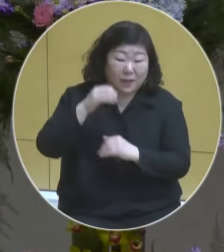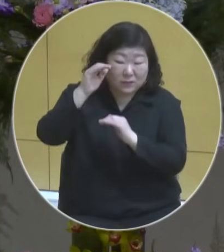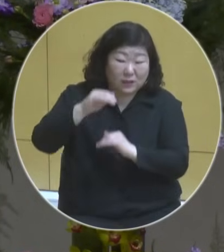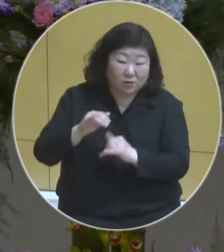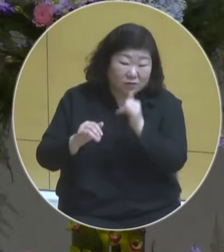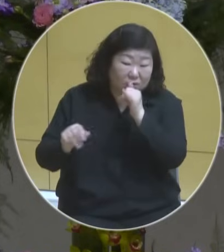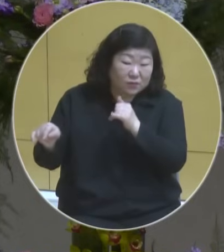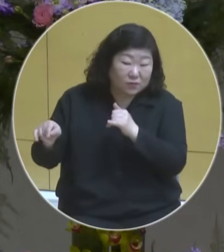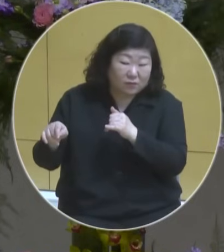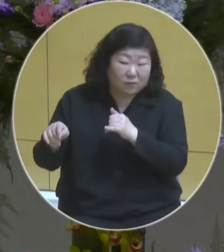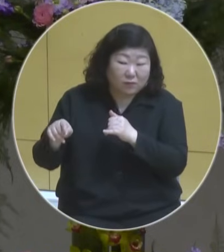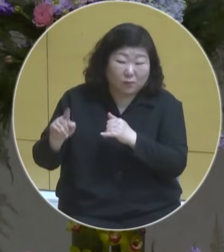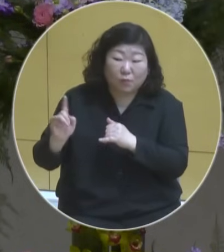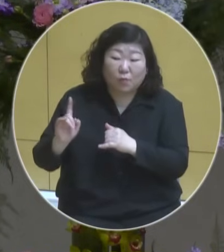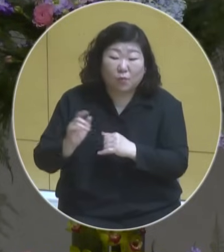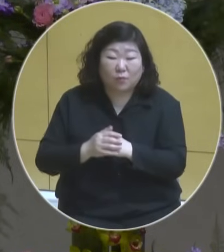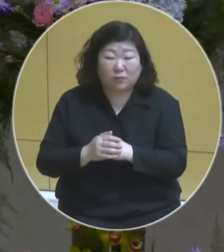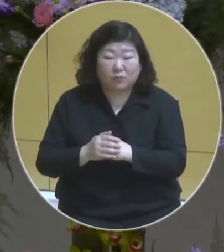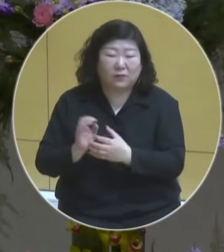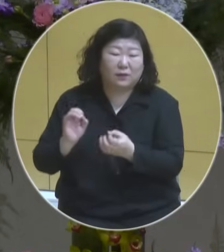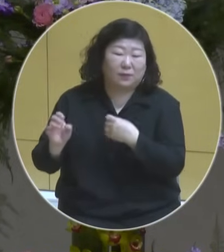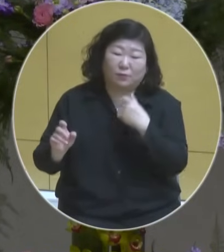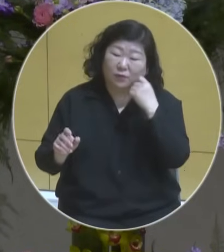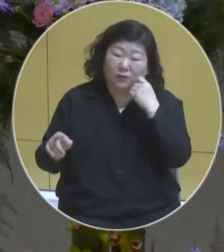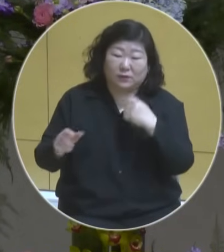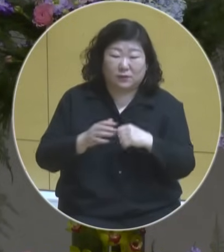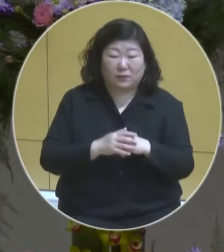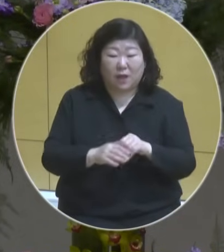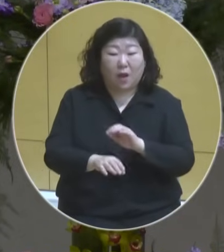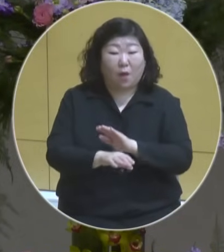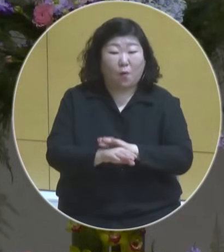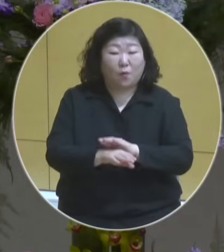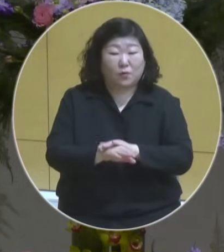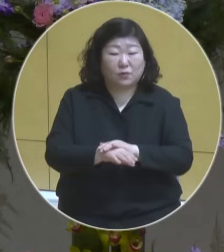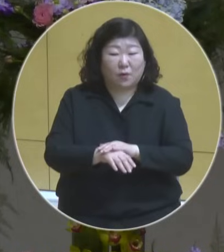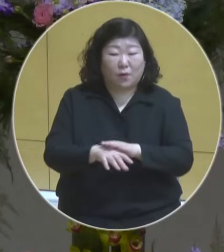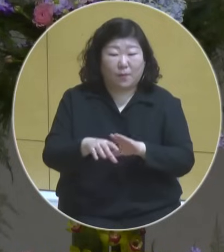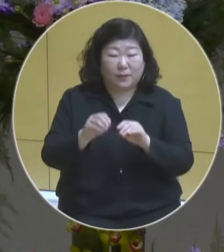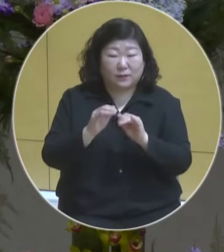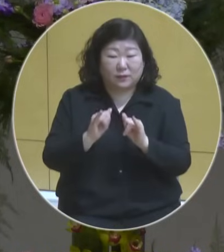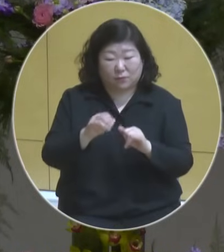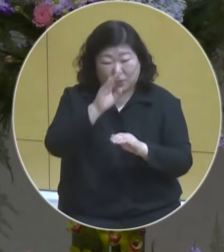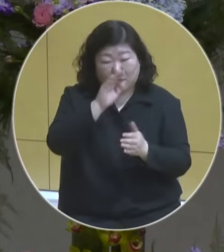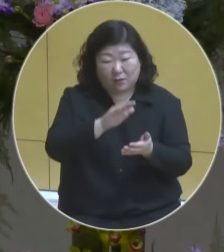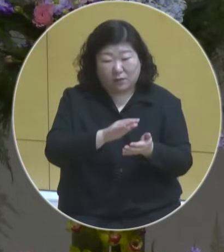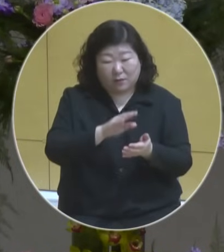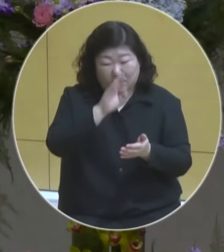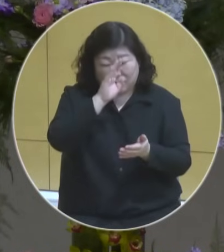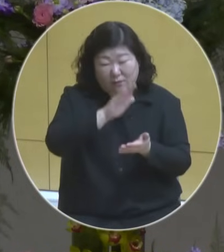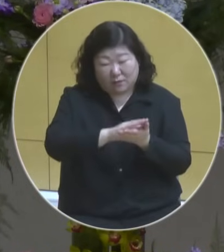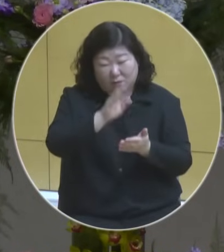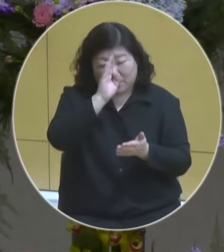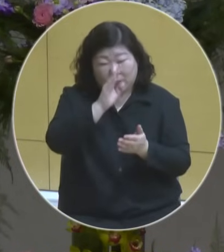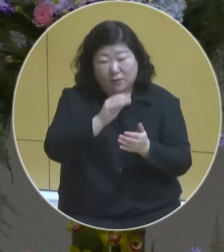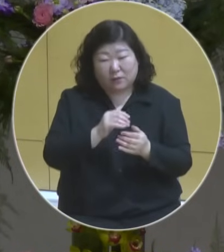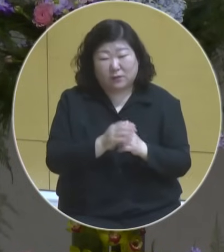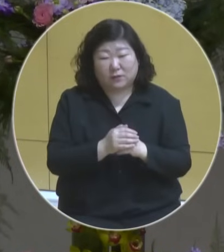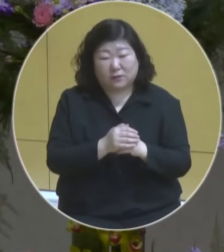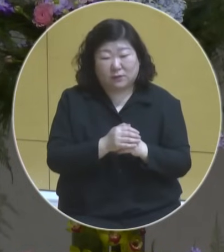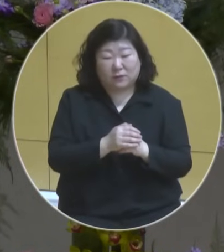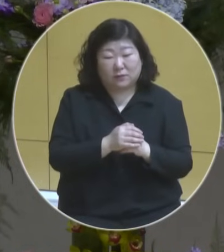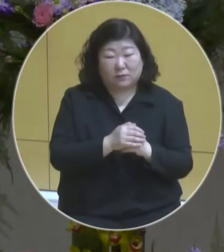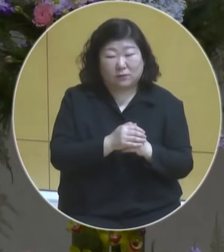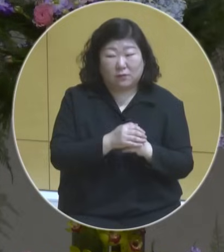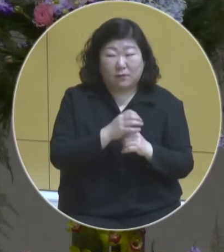안식일 날 오른손 마른 자를 고쳐주고 열병 걸린 베드로 장모를 고쳐주고 귀신 들린 자를 치유해 주시고 인자는